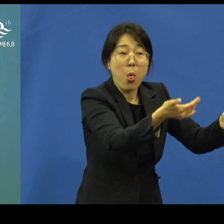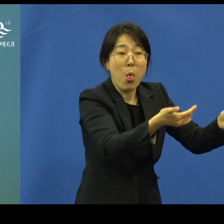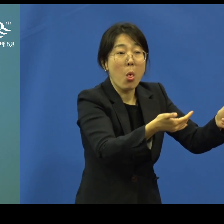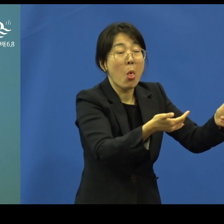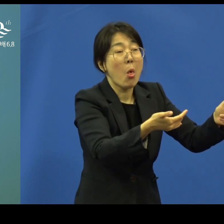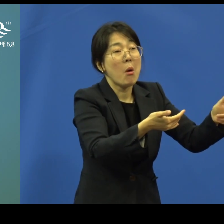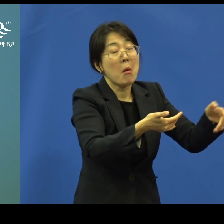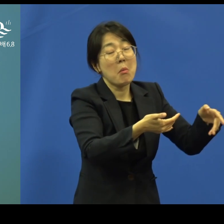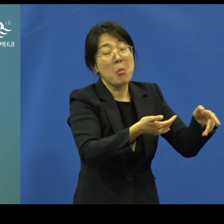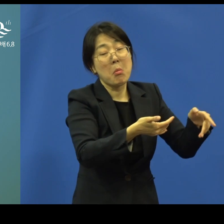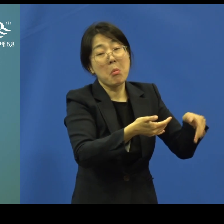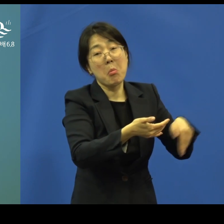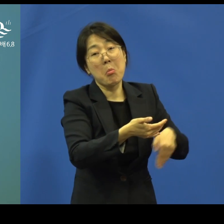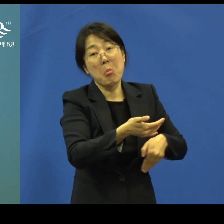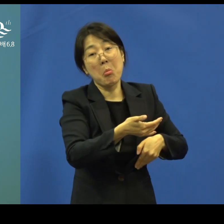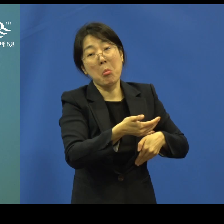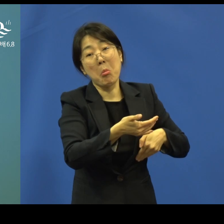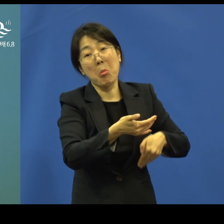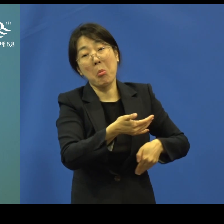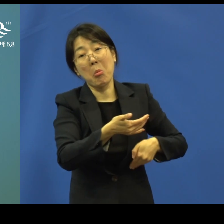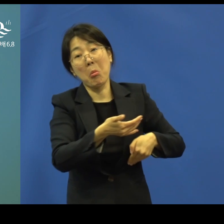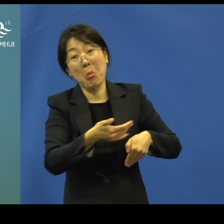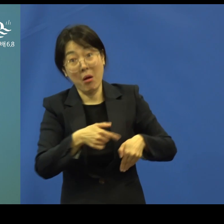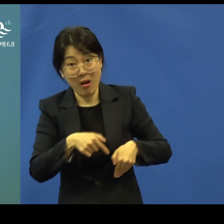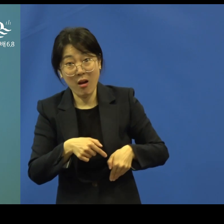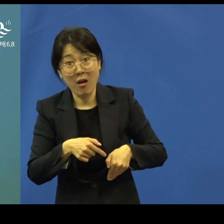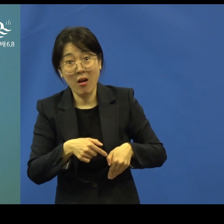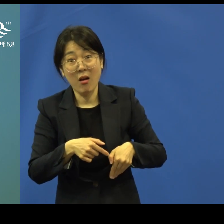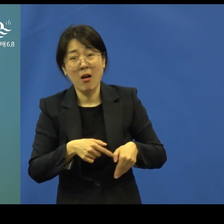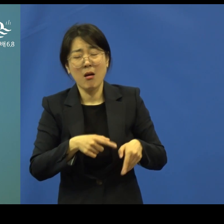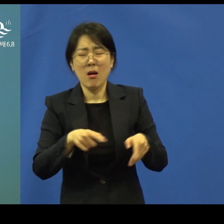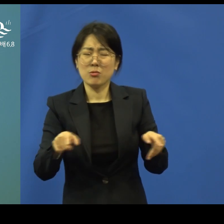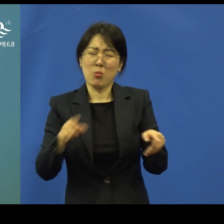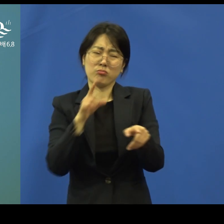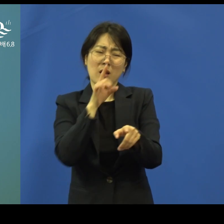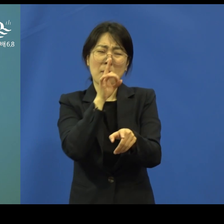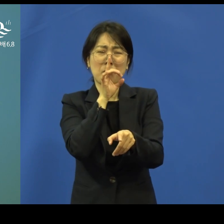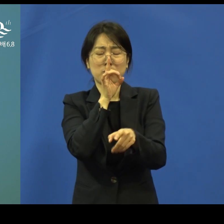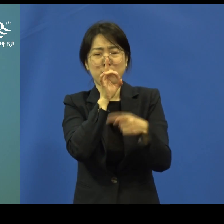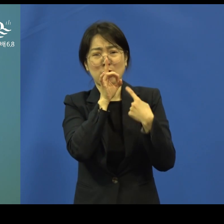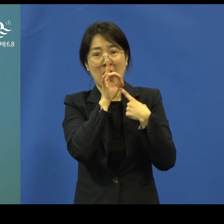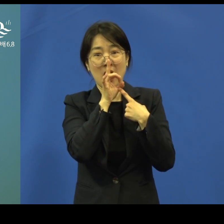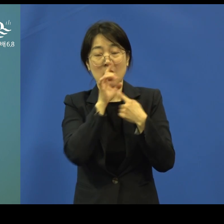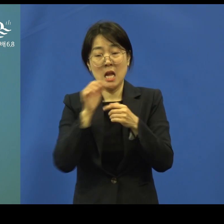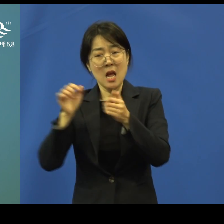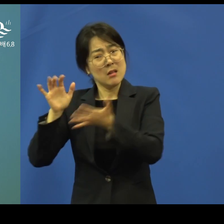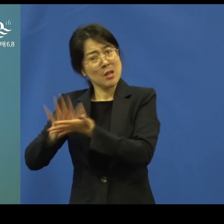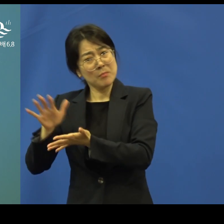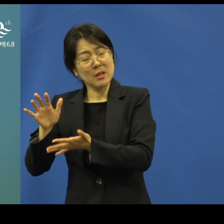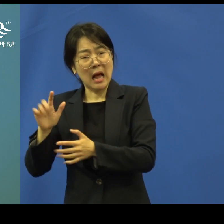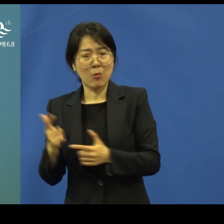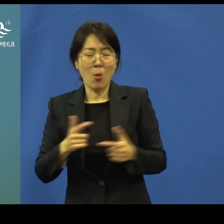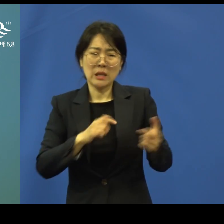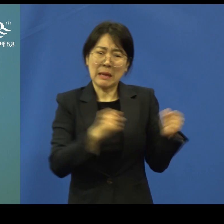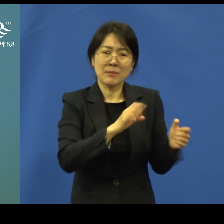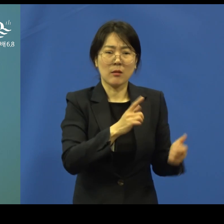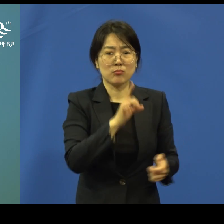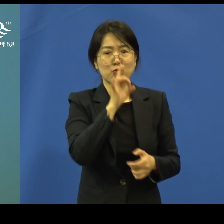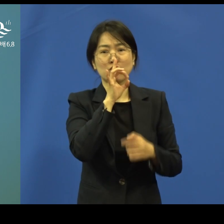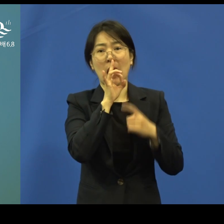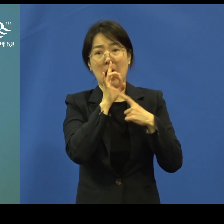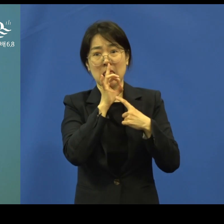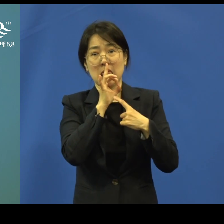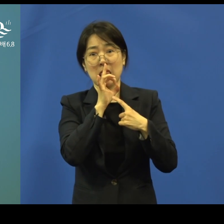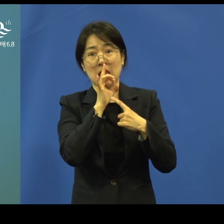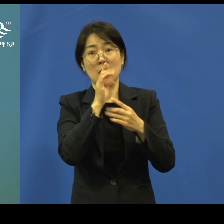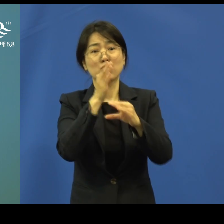물과 히에아볼리에서 온 물들이 뒤섞이면서 독특한 어떤 물이 이제 된 거죠. 미지근한 물로.